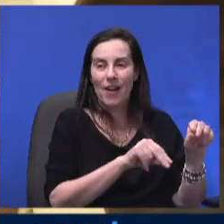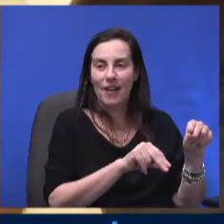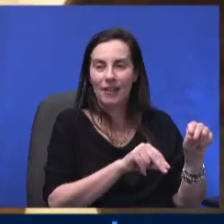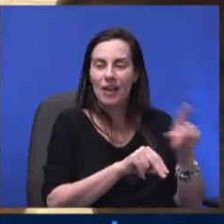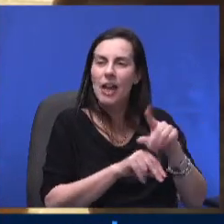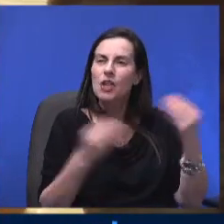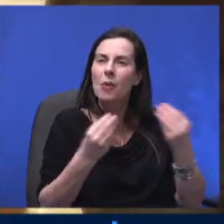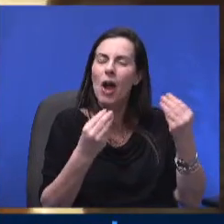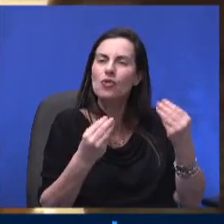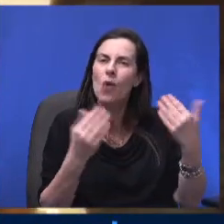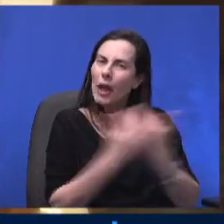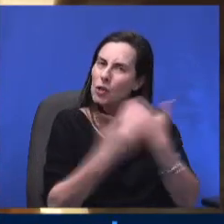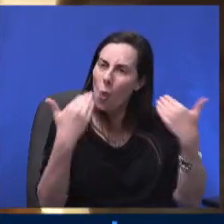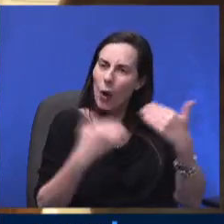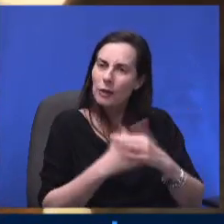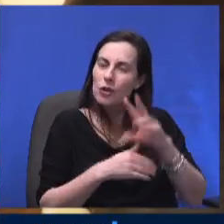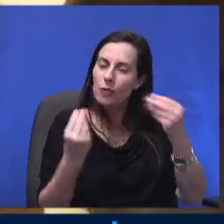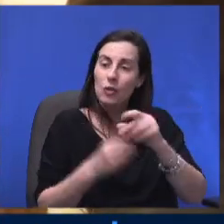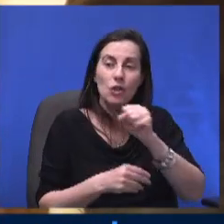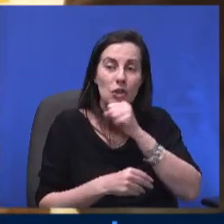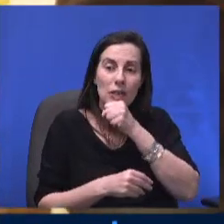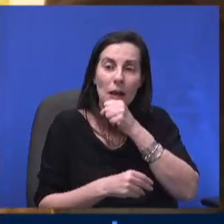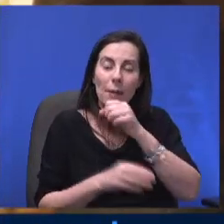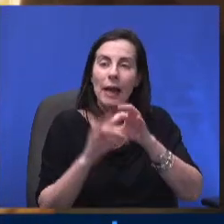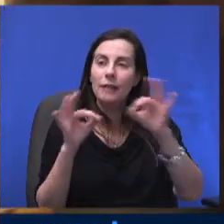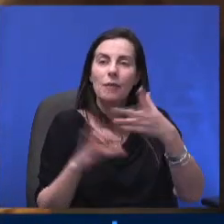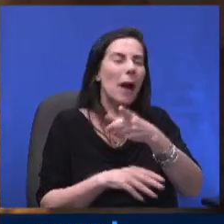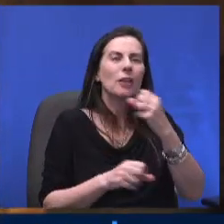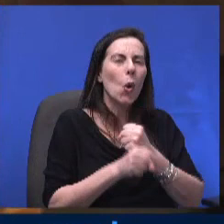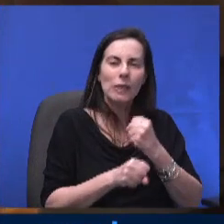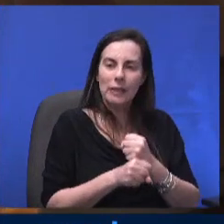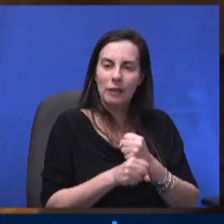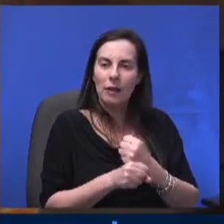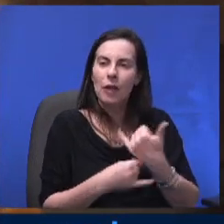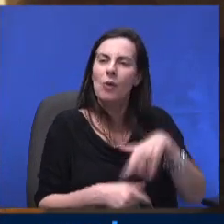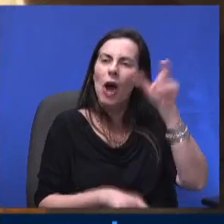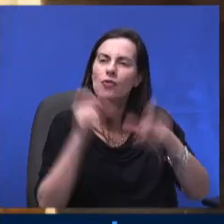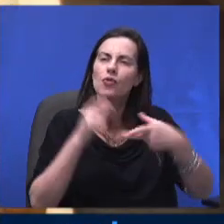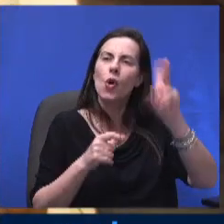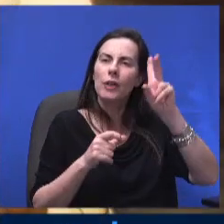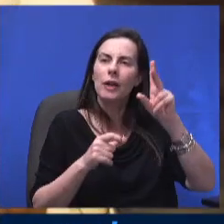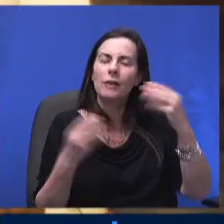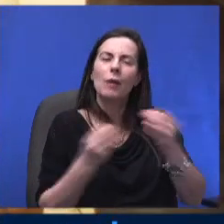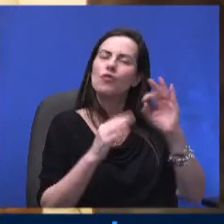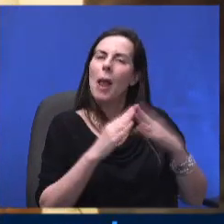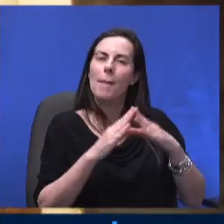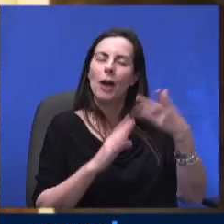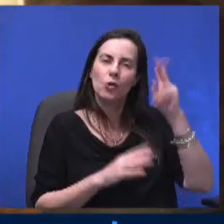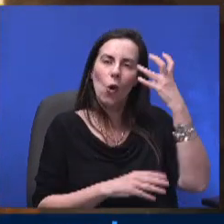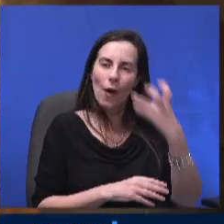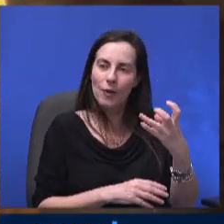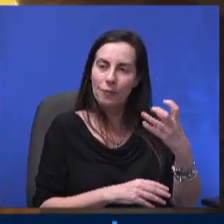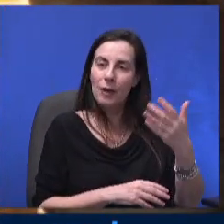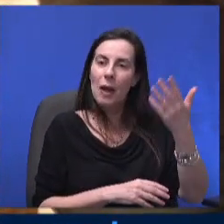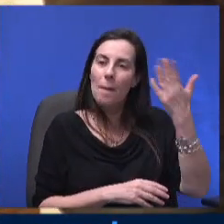בהחמצה? יש דברים סבא של... ממה סבא שלך התחיל? לא, אבל היום אנשים יותר אוהבים את המוצרים הביתיים. אם פעם יותר